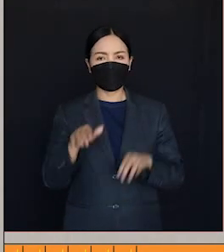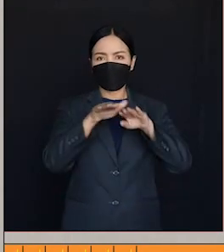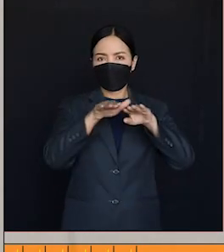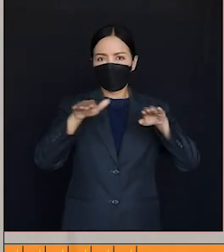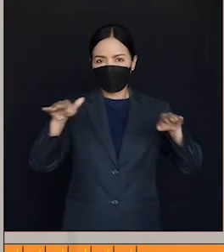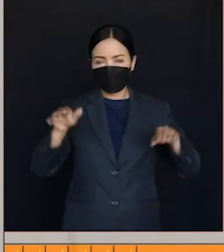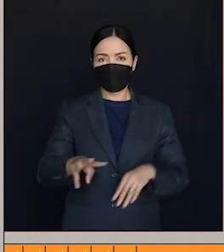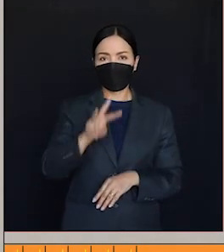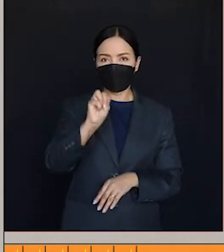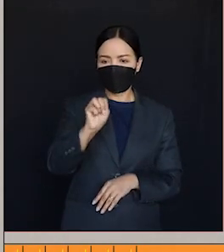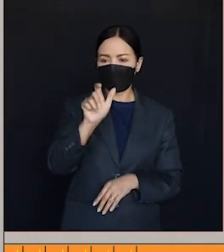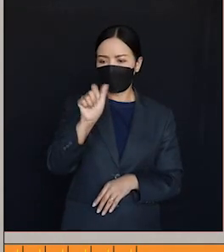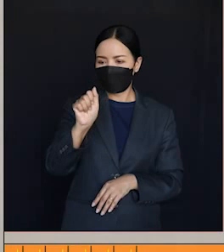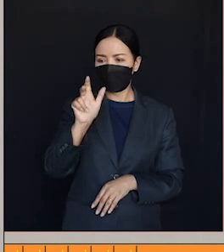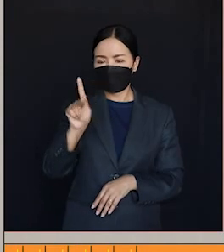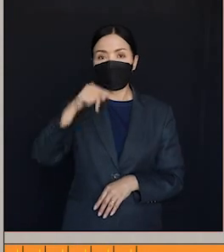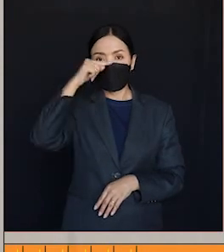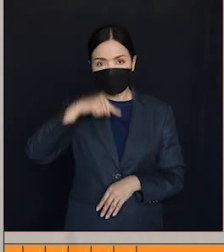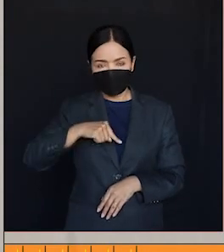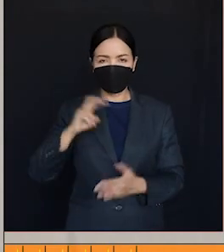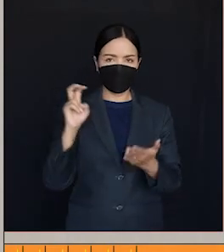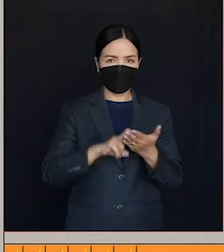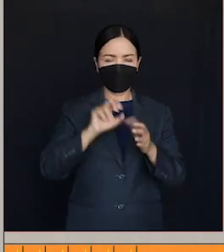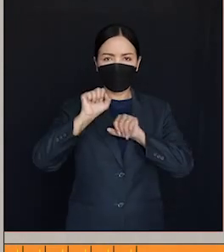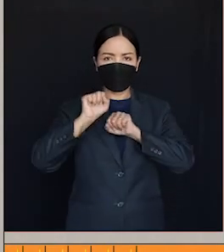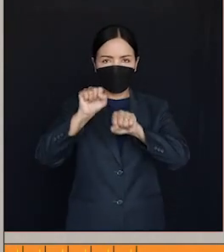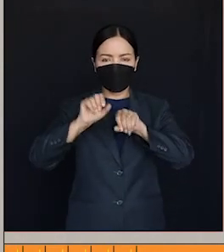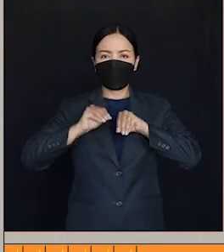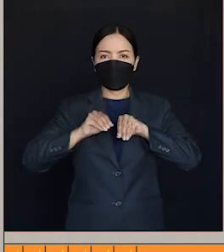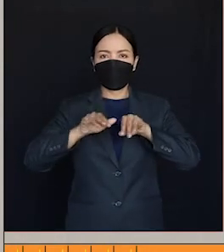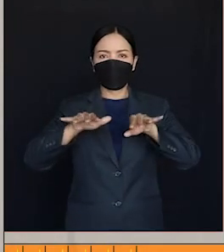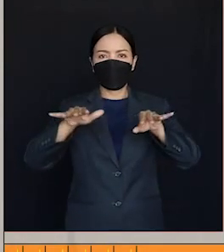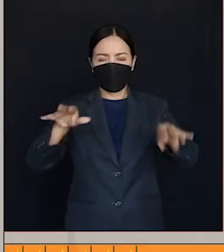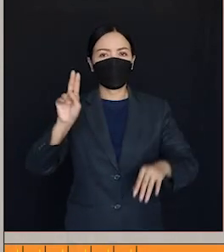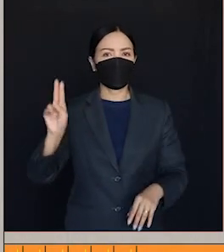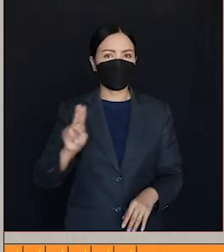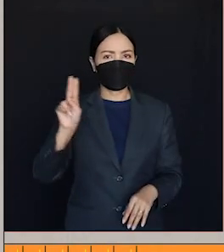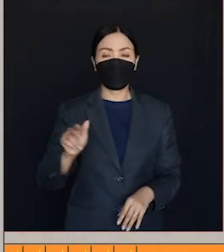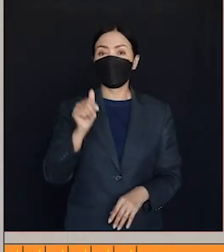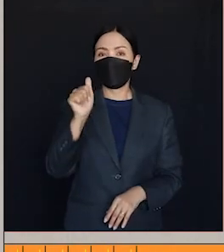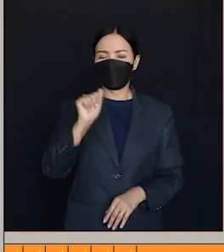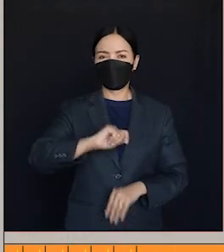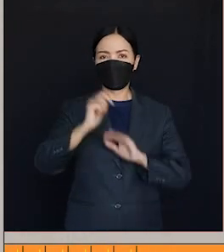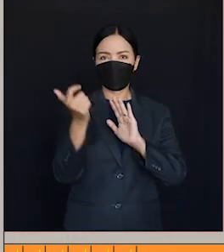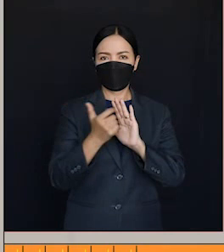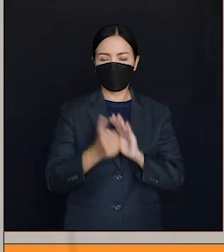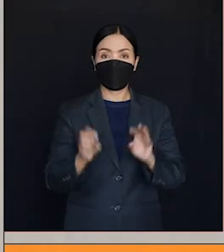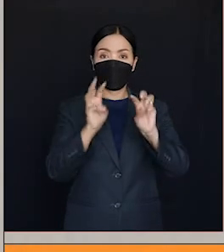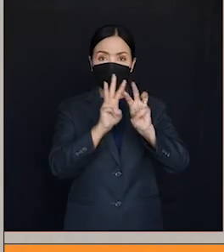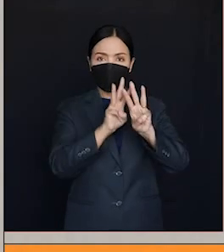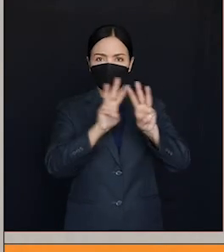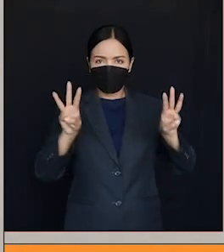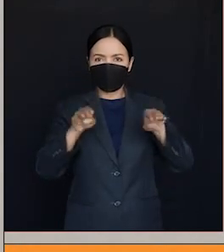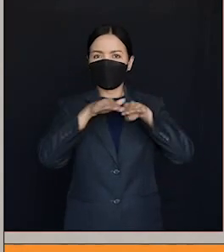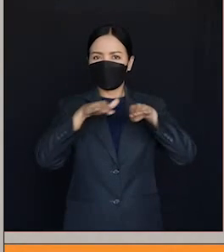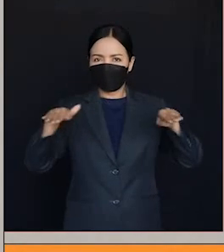ตรฐานมอกของไทยเนี่ยไปประกาศไปใช้นะคะเพื่อกำหนดเป็นเว็บไซต์ที่มีม